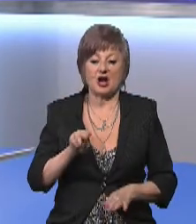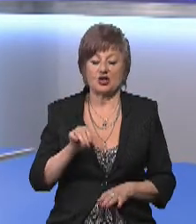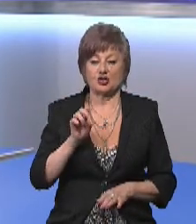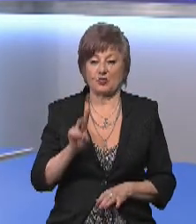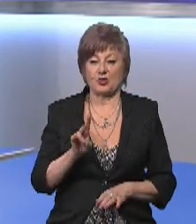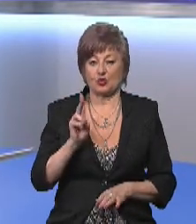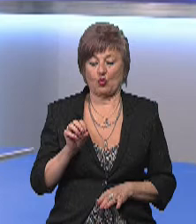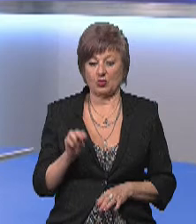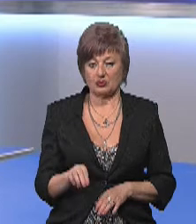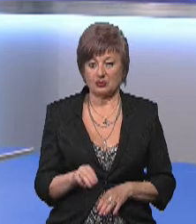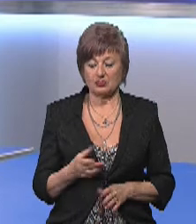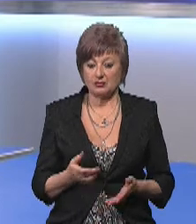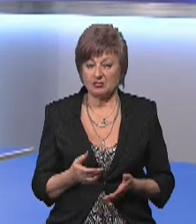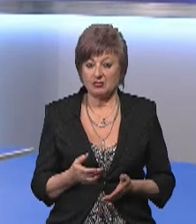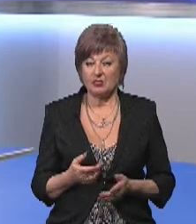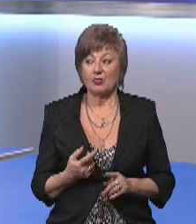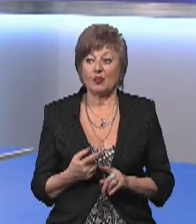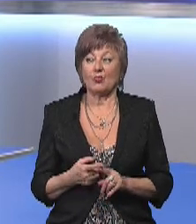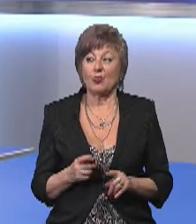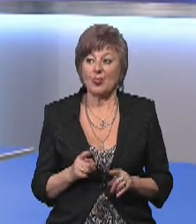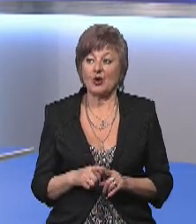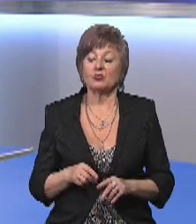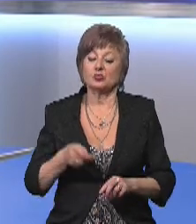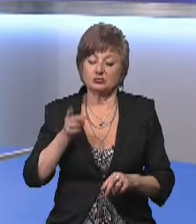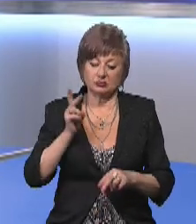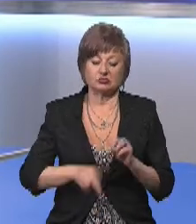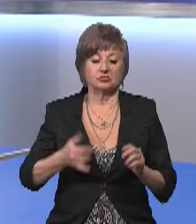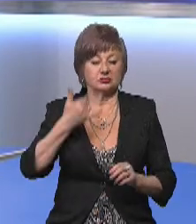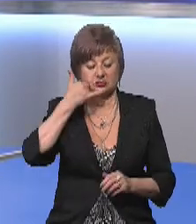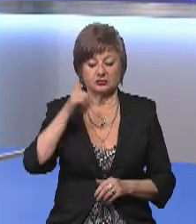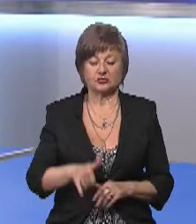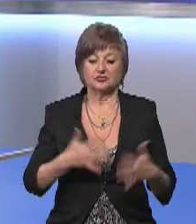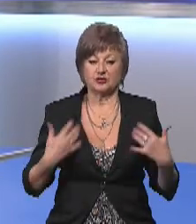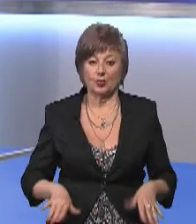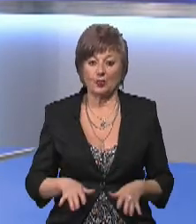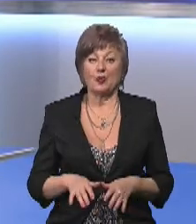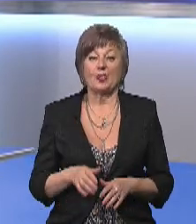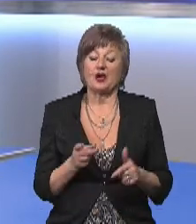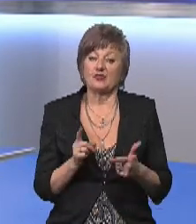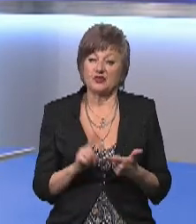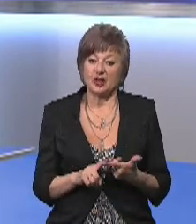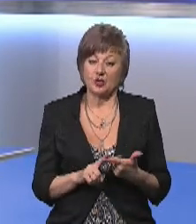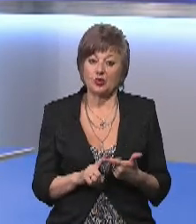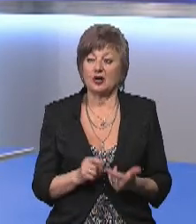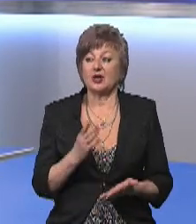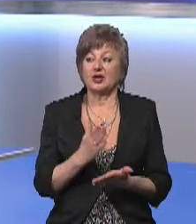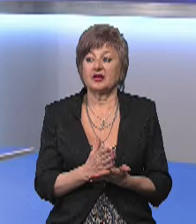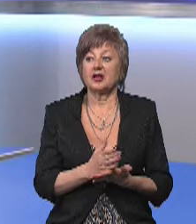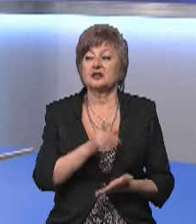люди повинні знати. Тому таку розмову просто припиняйте, та і все. По-друге, є люди,